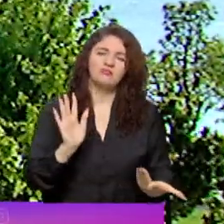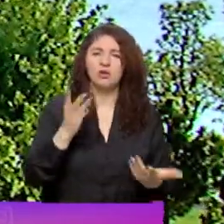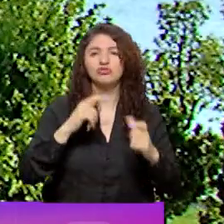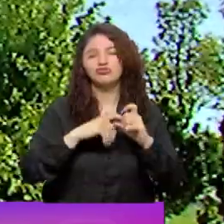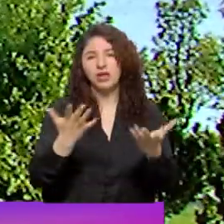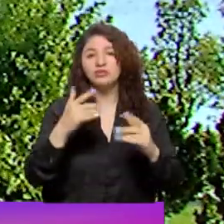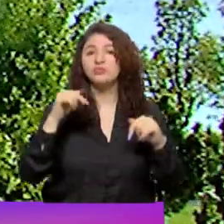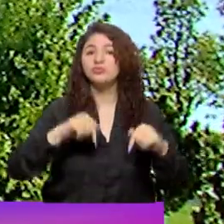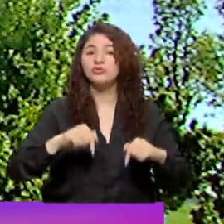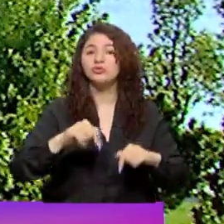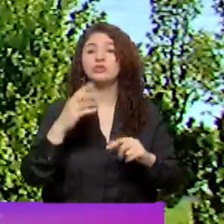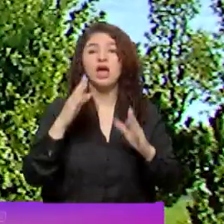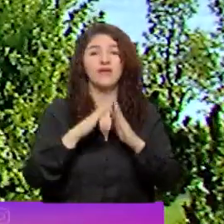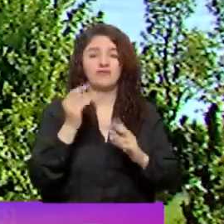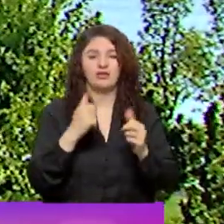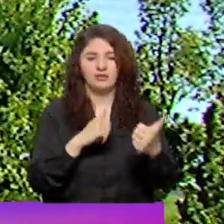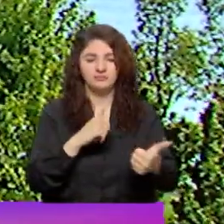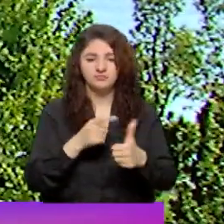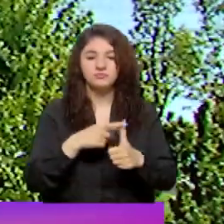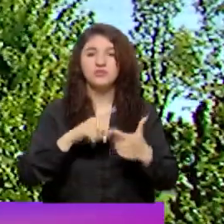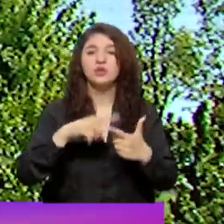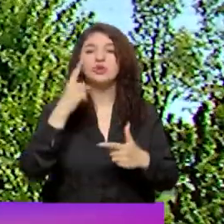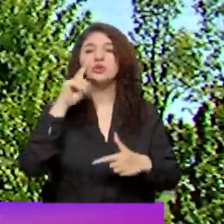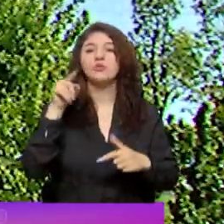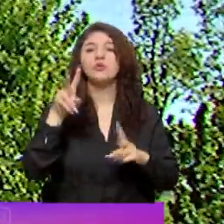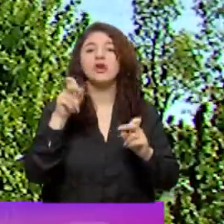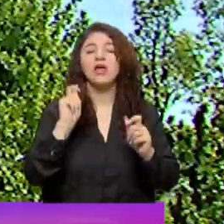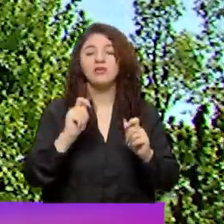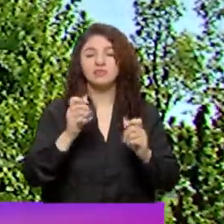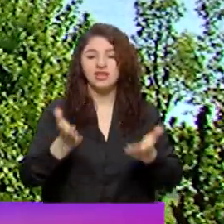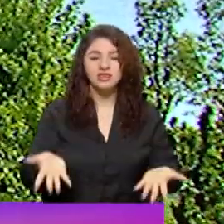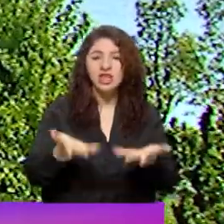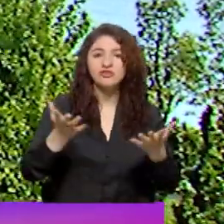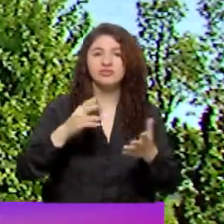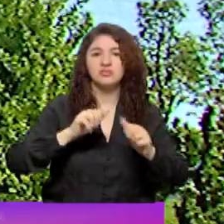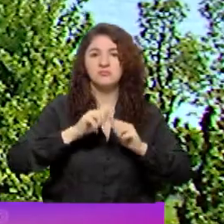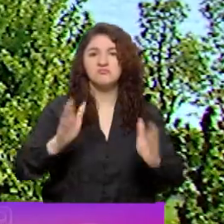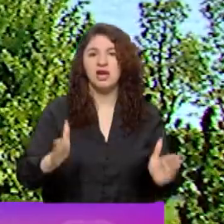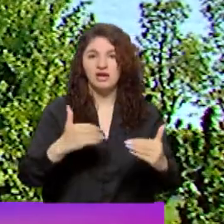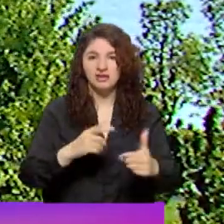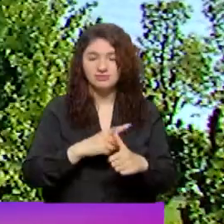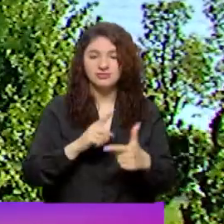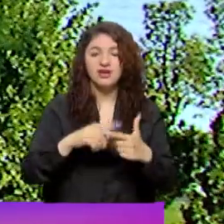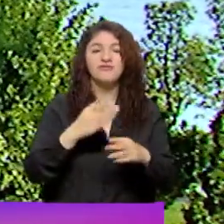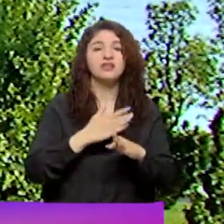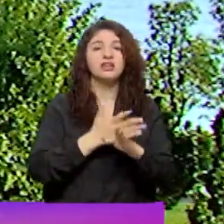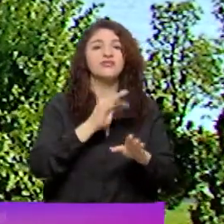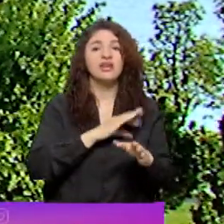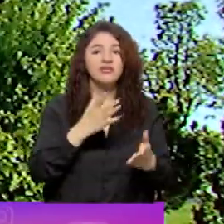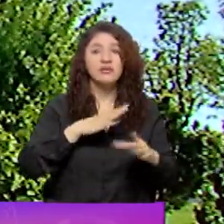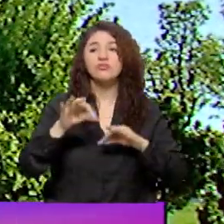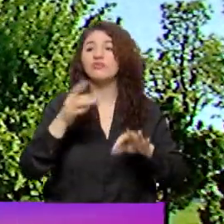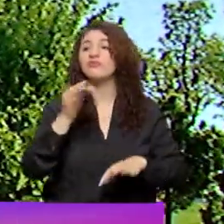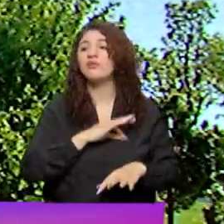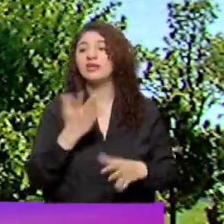günaydın Bugün konut fiyatları hükümetin bu konuda aldığı teşvik ve karizması vatandaşa ne getiriyor